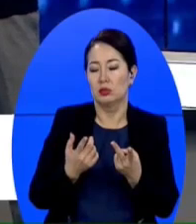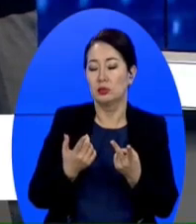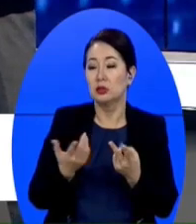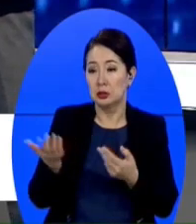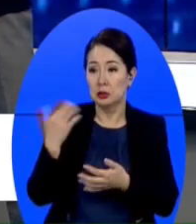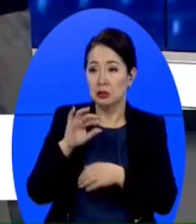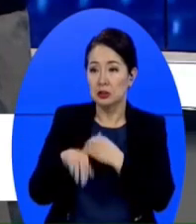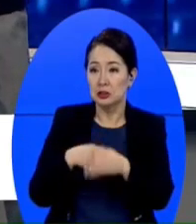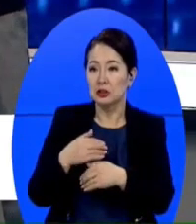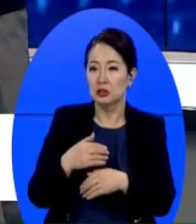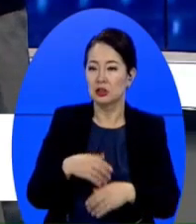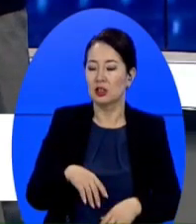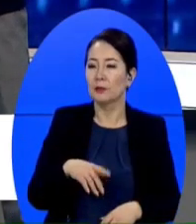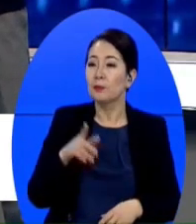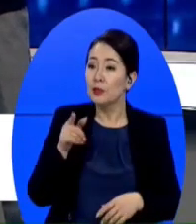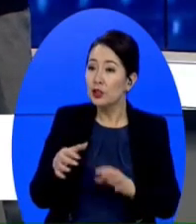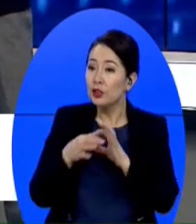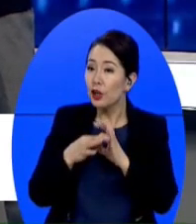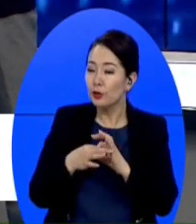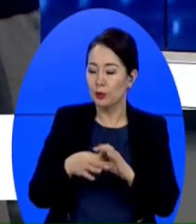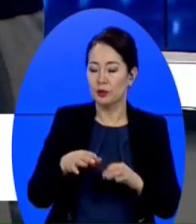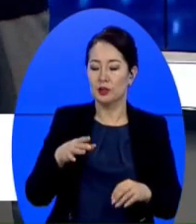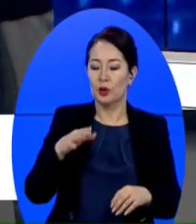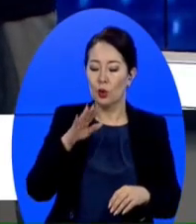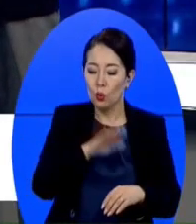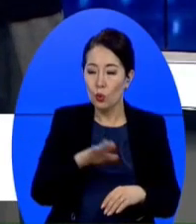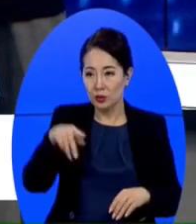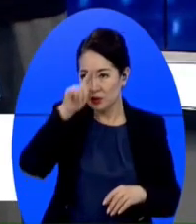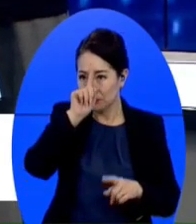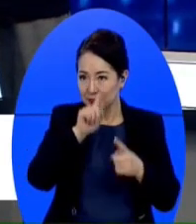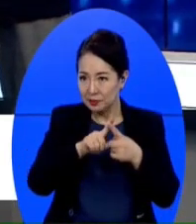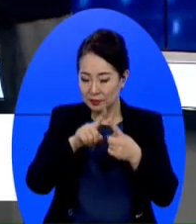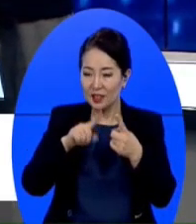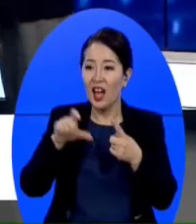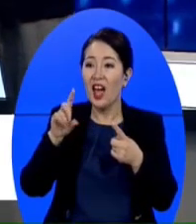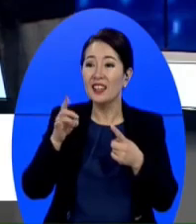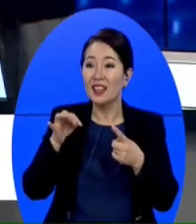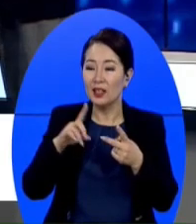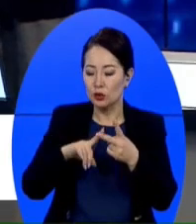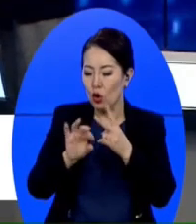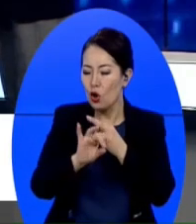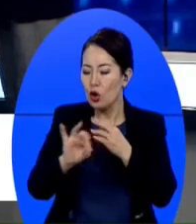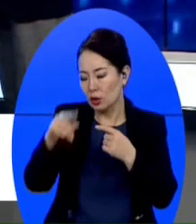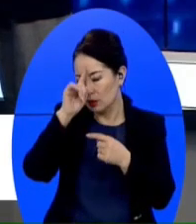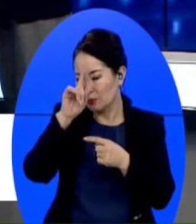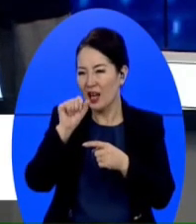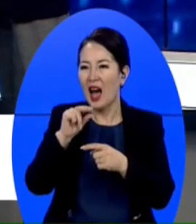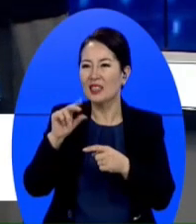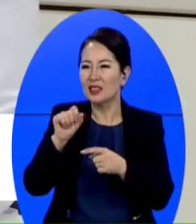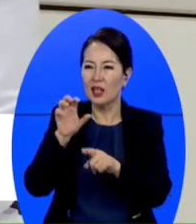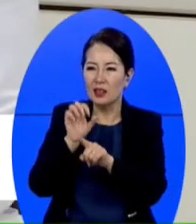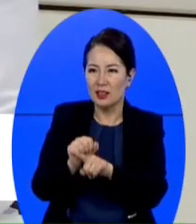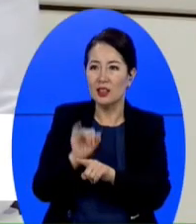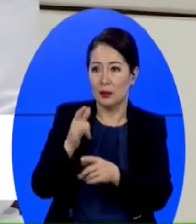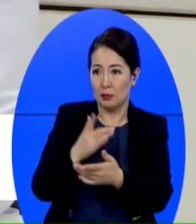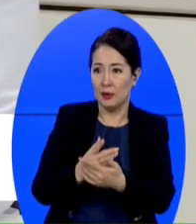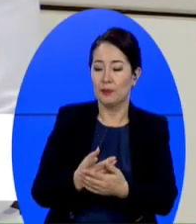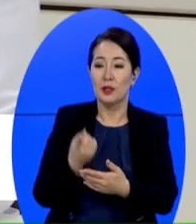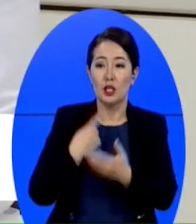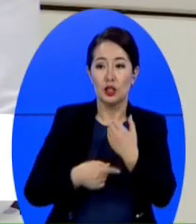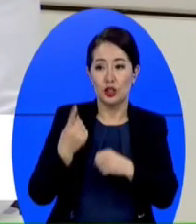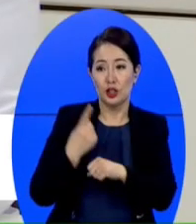байсан. Үүнээс шалтгаалж зөвхөн эхнэлхэсч гэлтгүй эмнэлгүүд эрс ачаалтаа ажиллаж одоо эхэлт юм байна. Өнгөрсөн жилийн